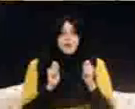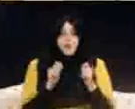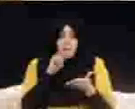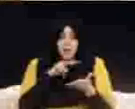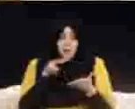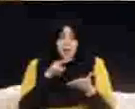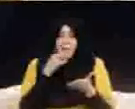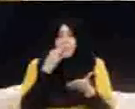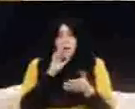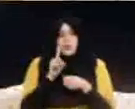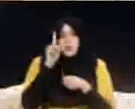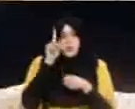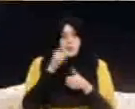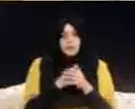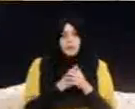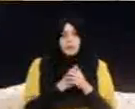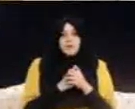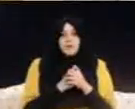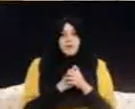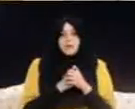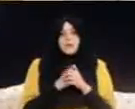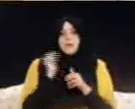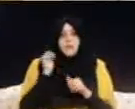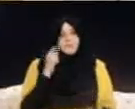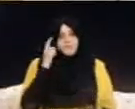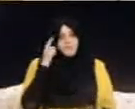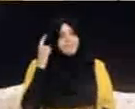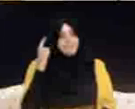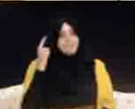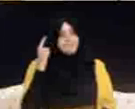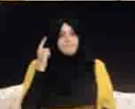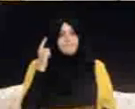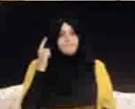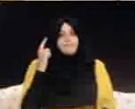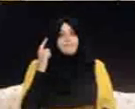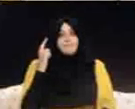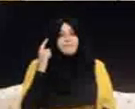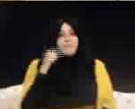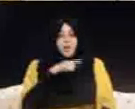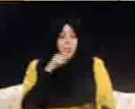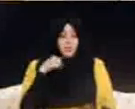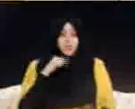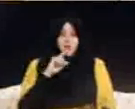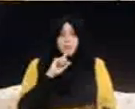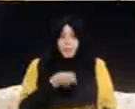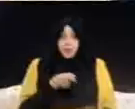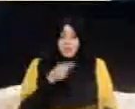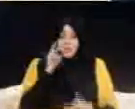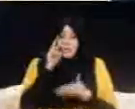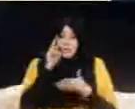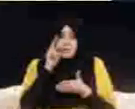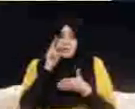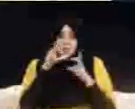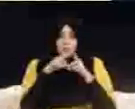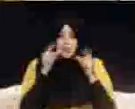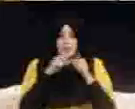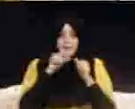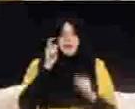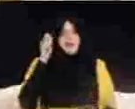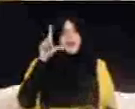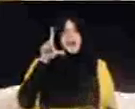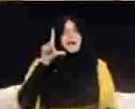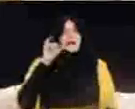كلام الله، لابد أن نضع ذلك في الحسبان. نحن أمرنا كما في سورة العمران، الذين يذكرون